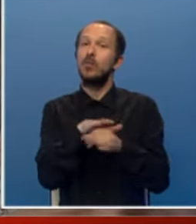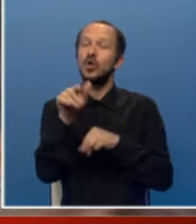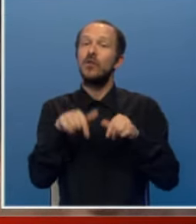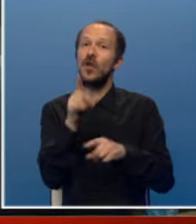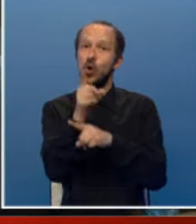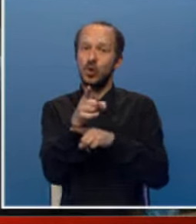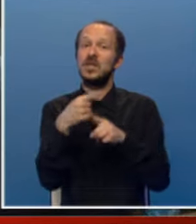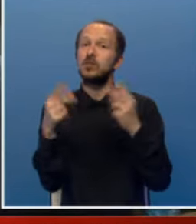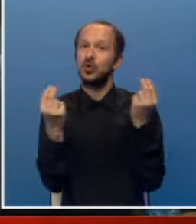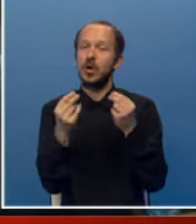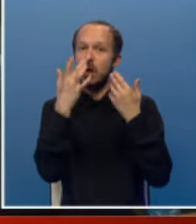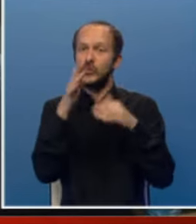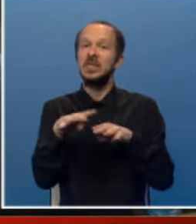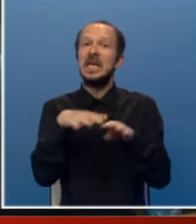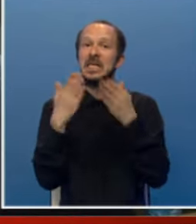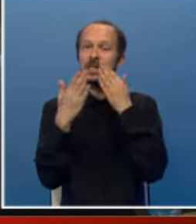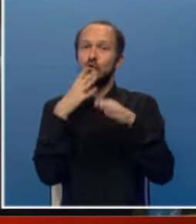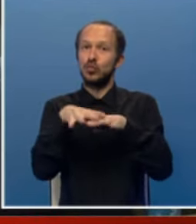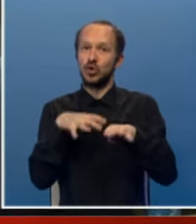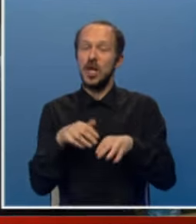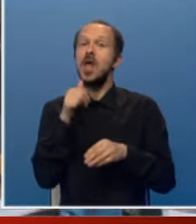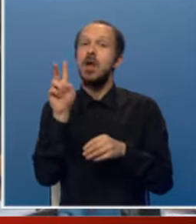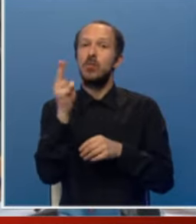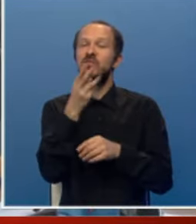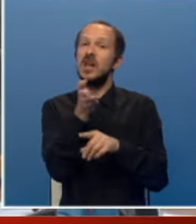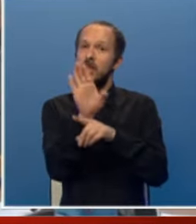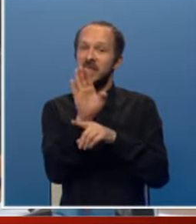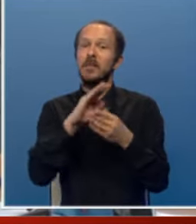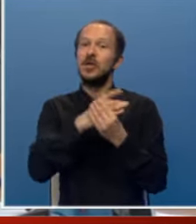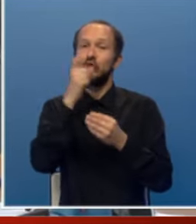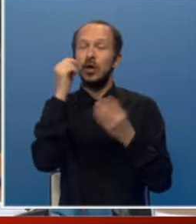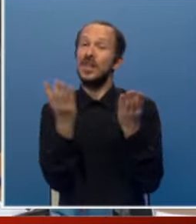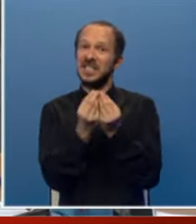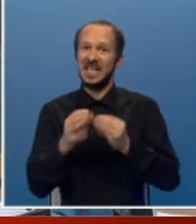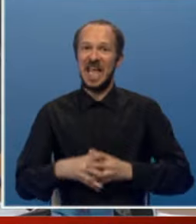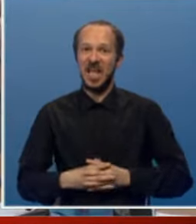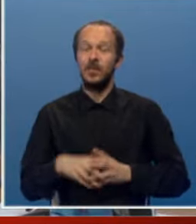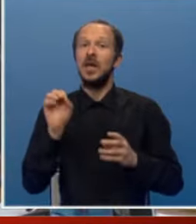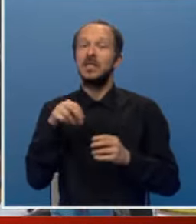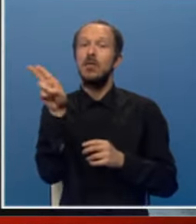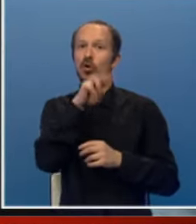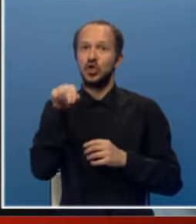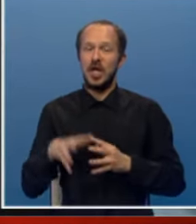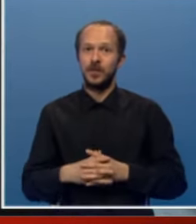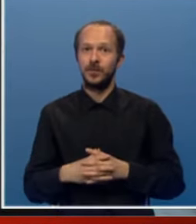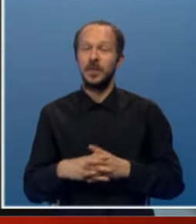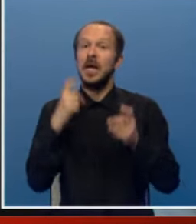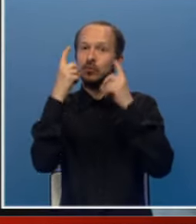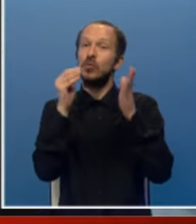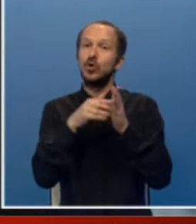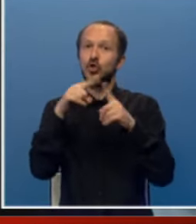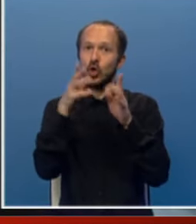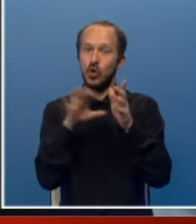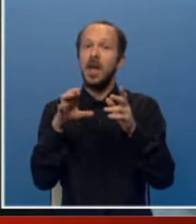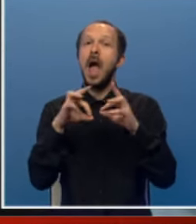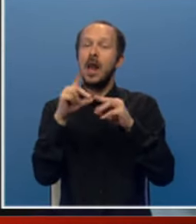ove odluke, zbog čega su i napustili sjednicu Skupštine i pozvali predstavnike međunarodne zajednice da je poništi. Razmislit ćemo još o tome,